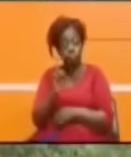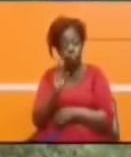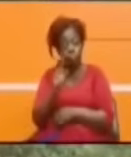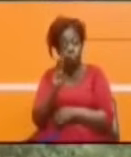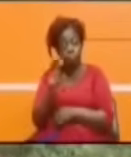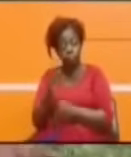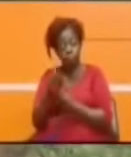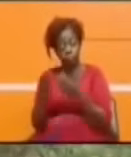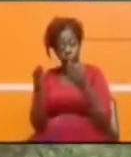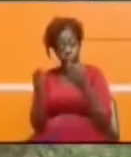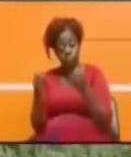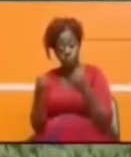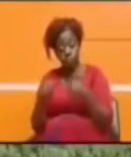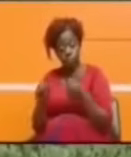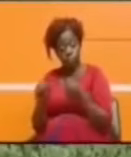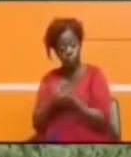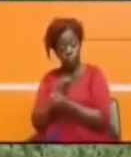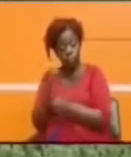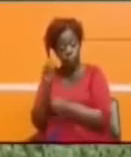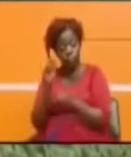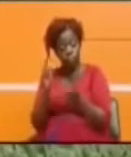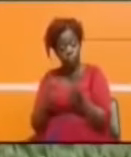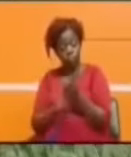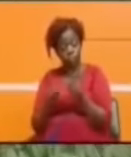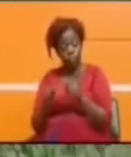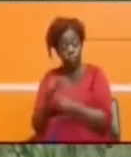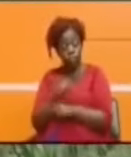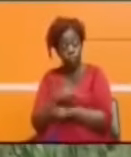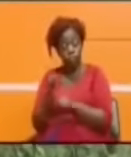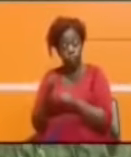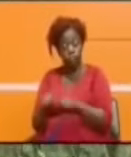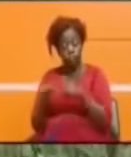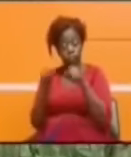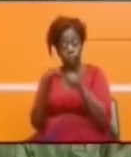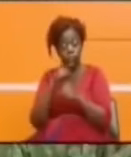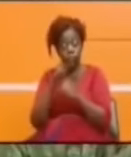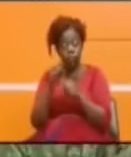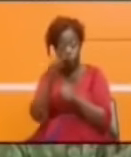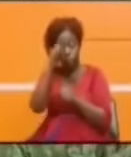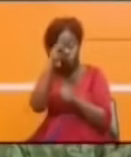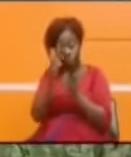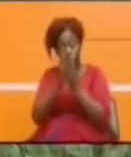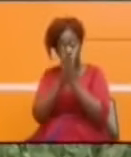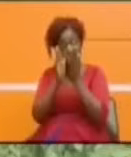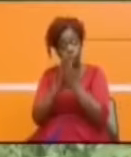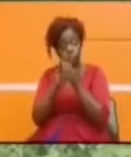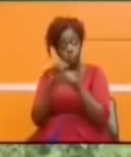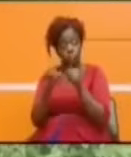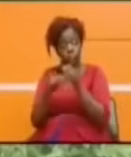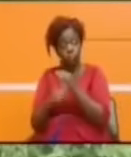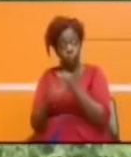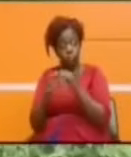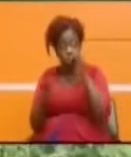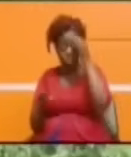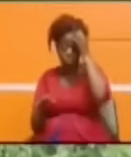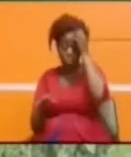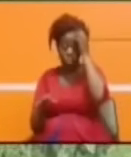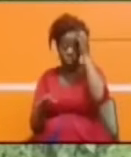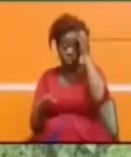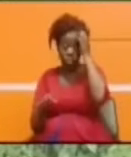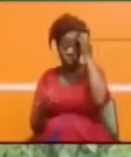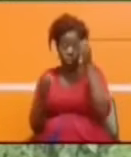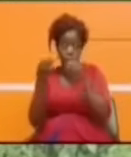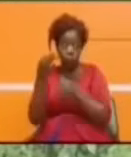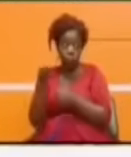bakyonoona siina kyenfunawo. Ahmed Mubiru, Ssente w'ekyalo, annyonnyodde ku nsonga z'ettaka lino. Kintu ekityo kibeera nga kityo